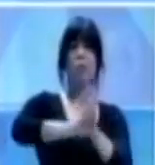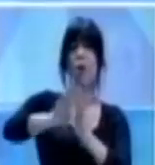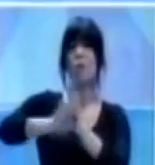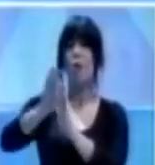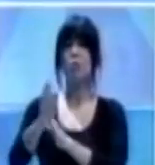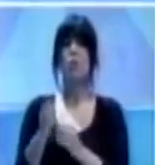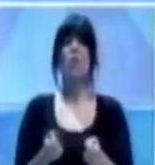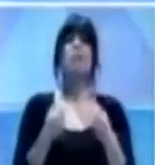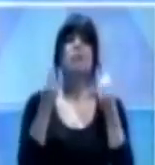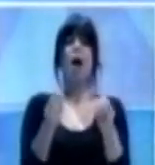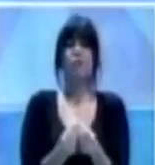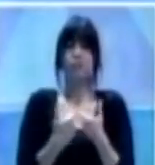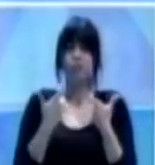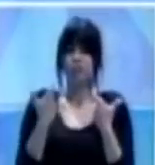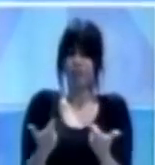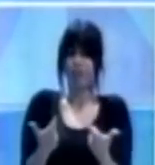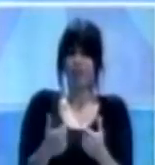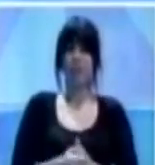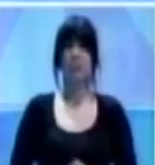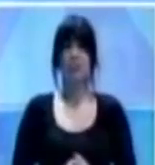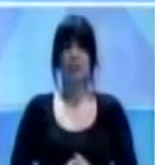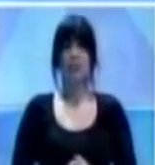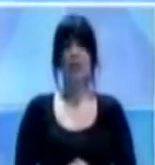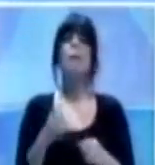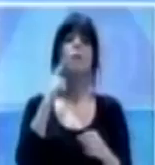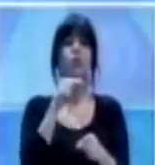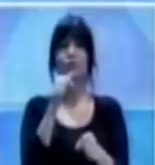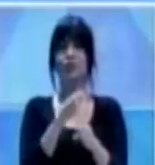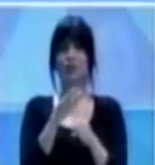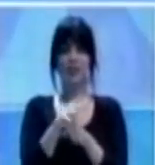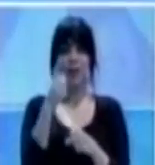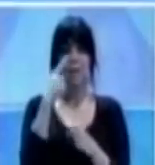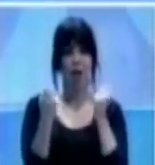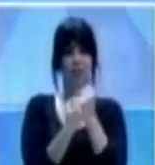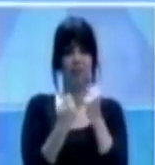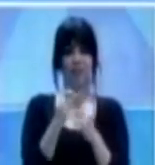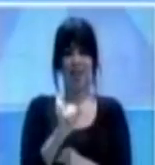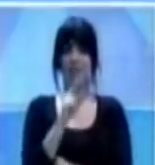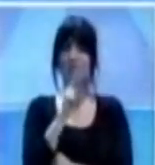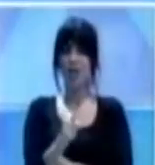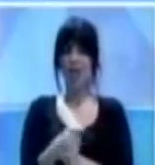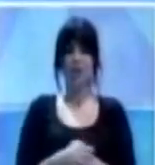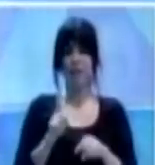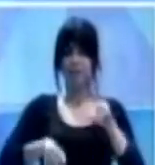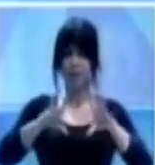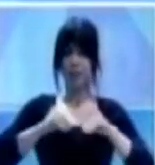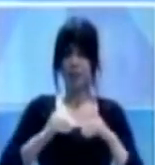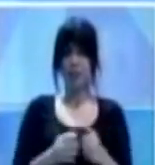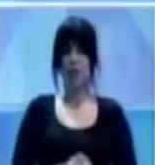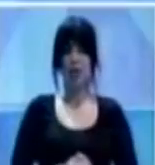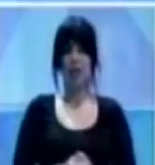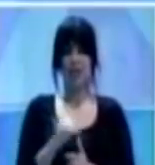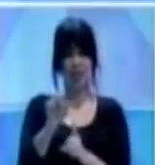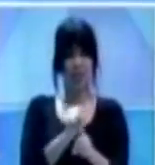la production de richesses et de bien-être n'a pas de précédent dans l'histoire de l'humanité. Et elle l'est